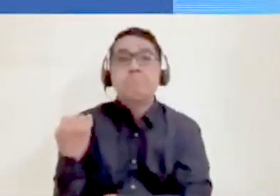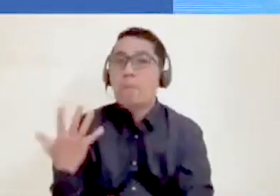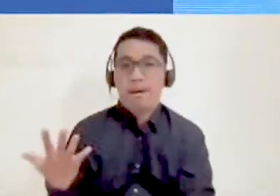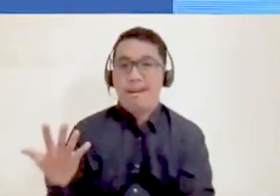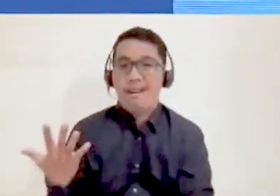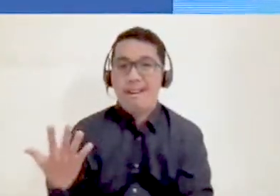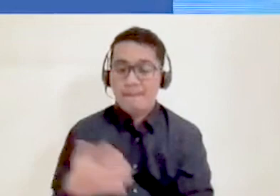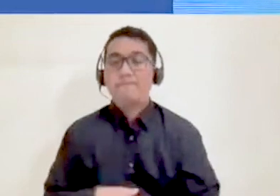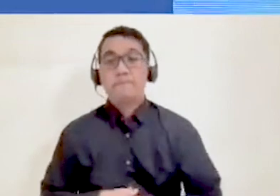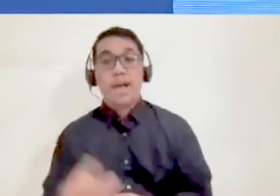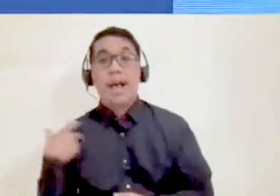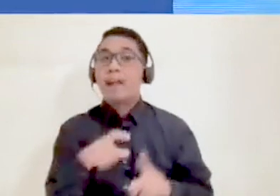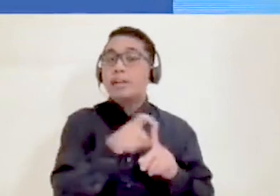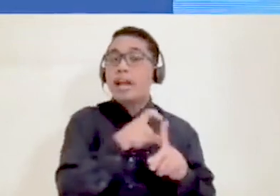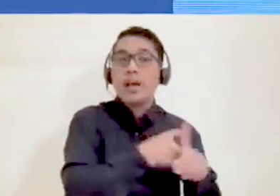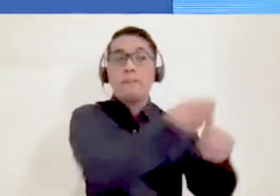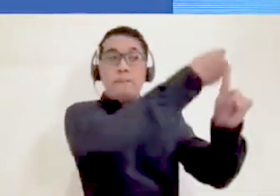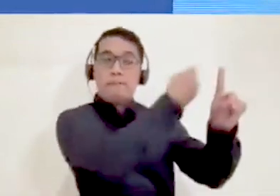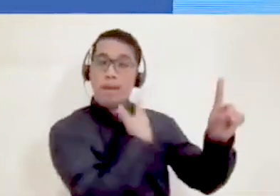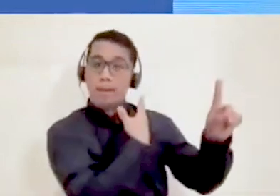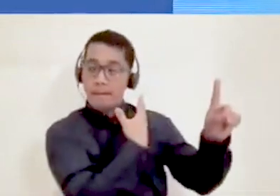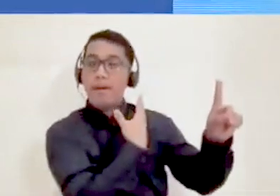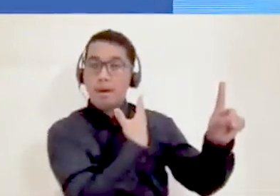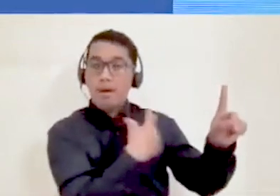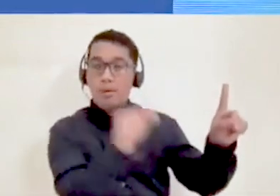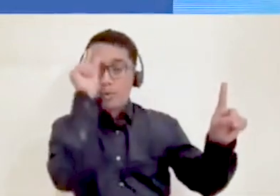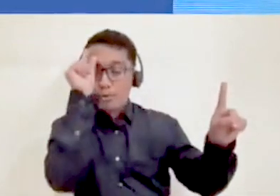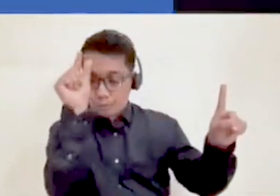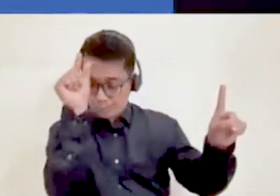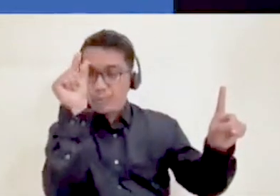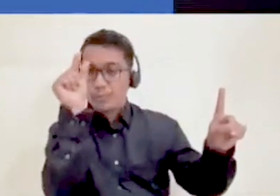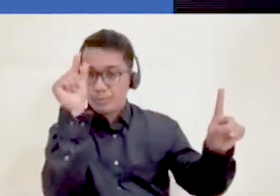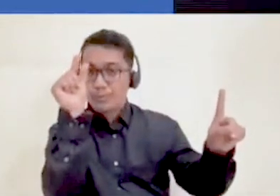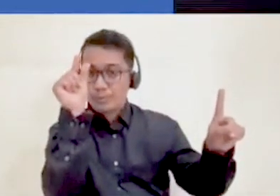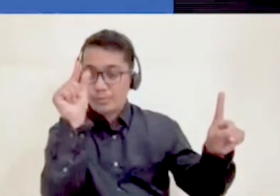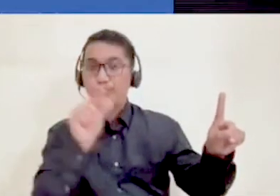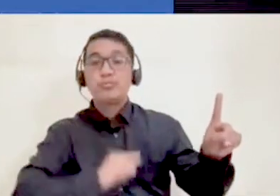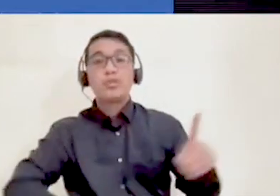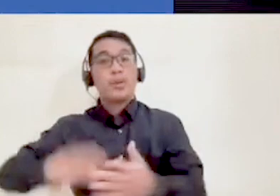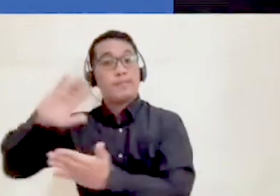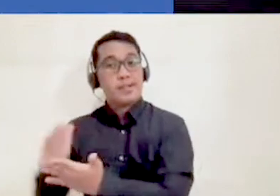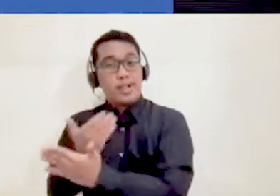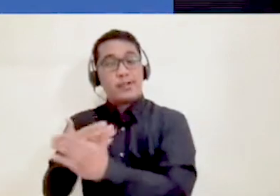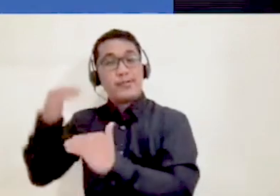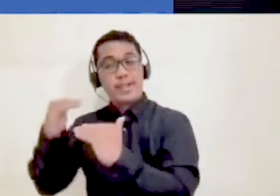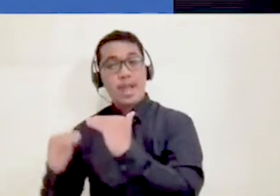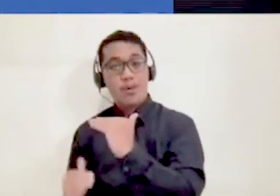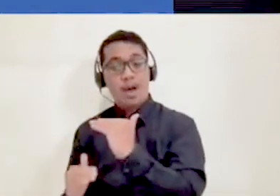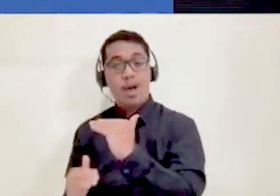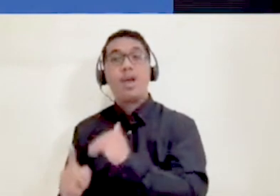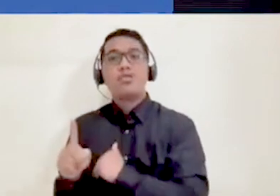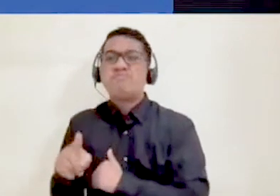YP mencatatkan bahwa untuk lower income ekonomis hanya